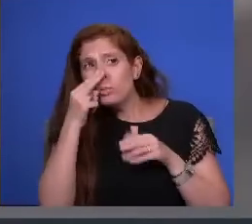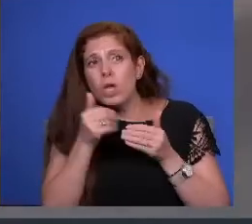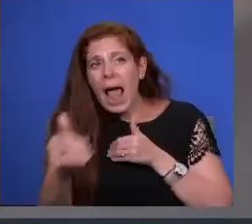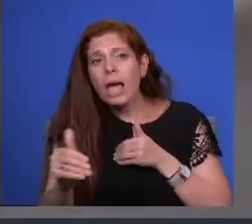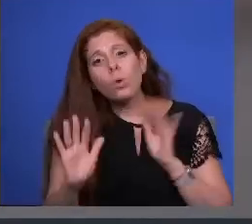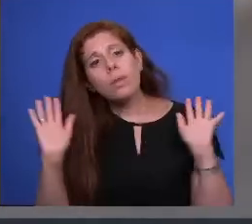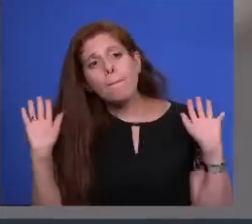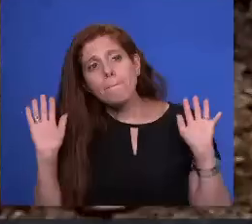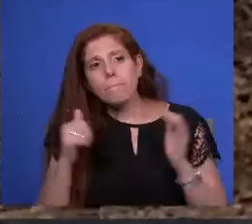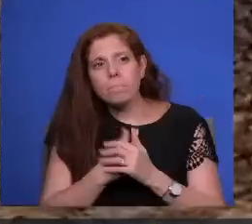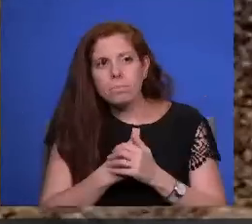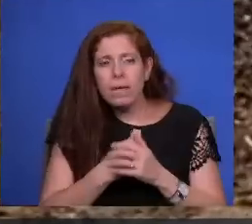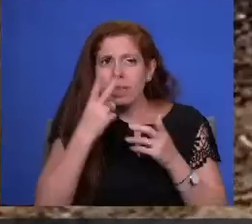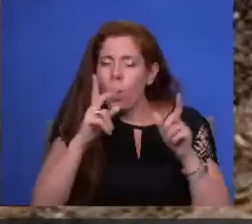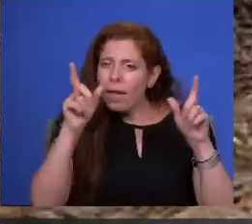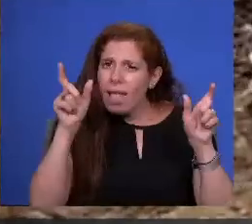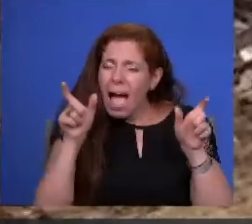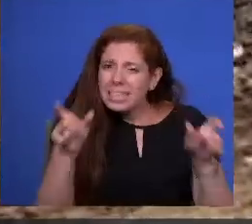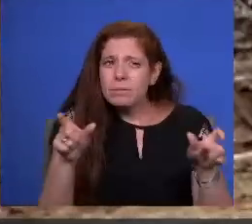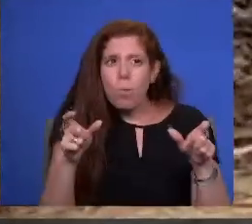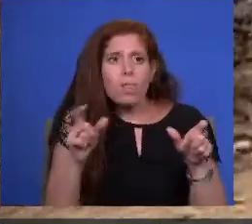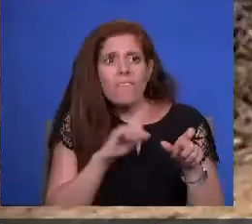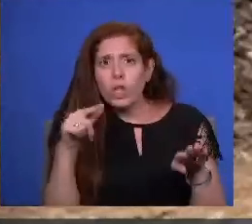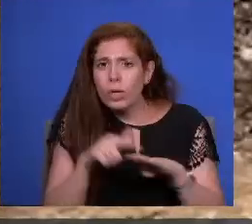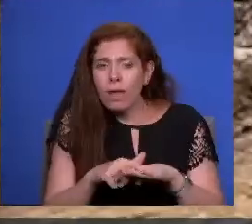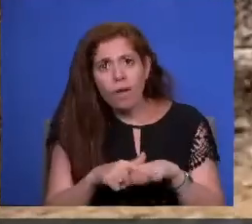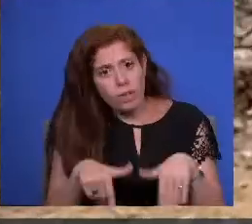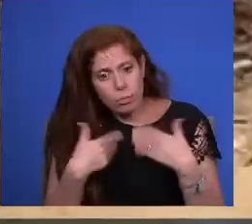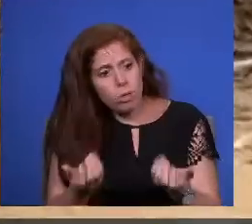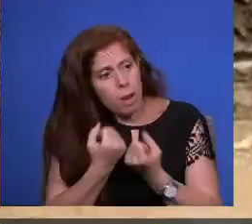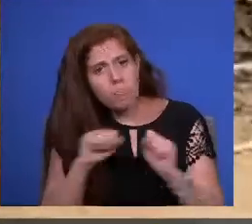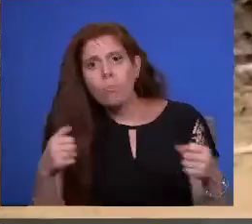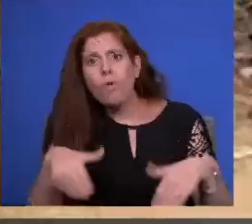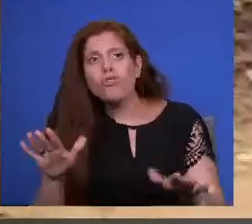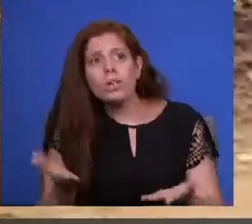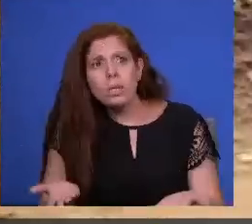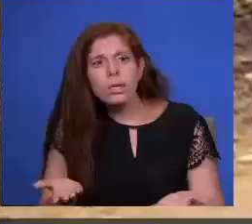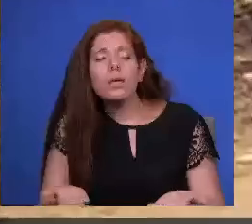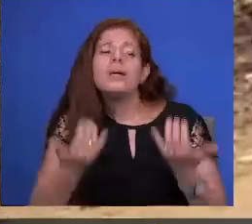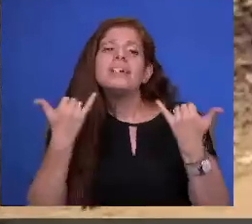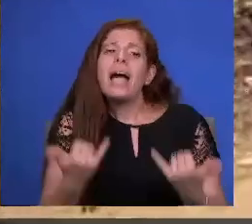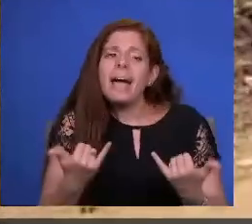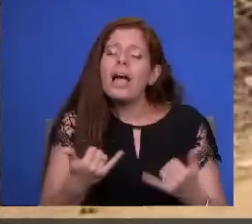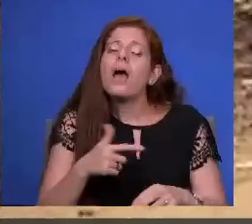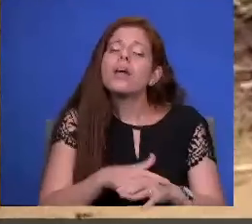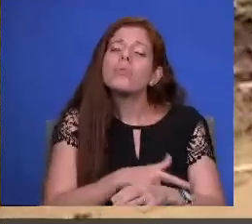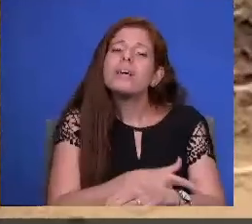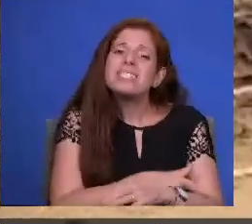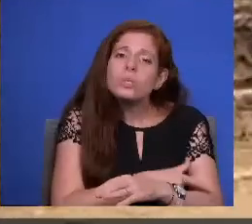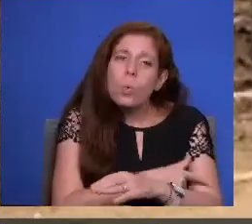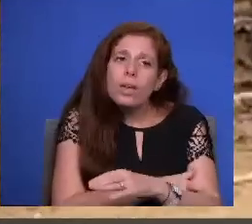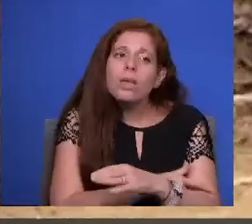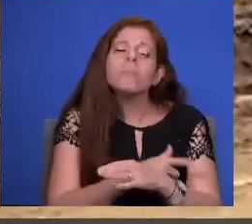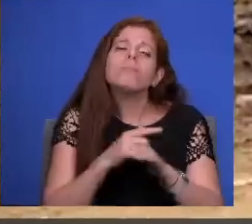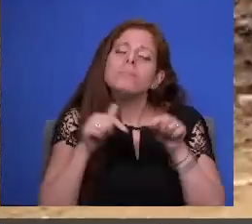את החסימות אתמול גם, ואף אחד לא התערב, אז אתם נותנים להם יד חופשית? כרגע אנחנו עסוקים במרכז הכובד שלנו,